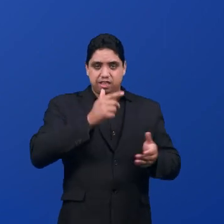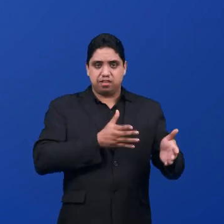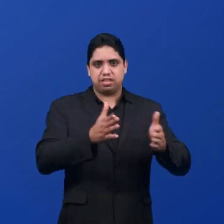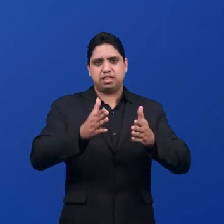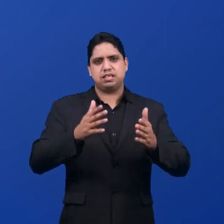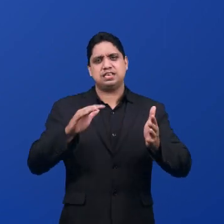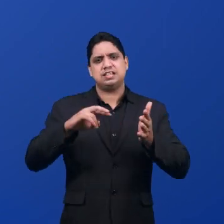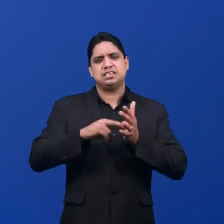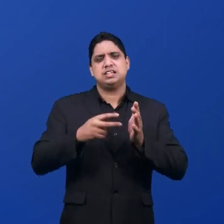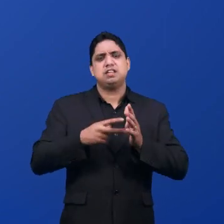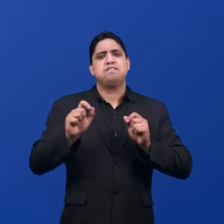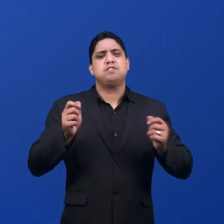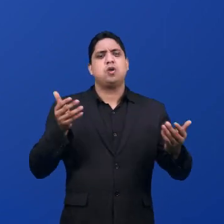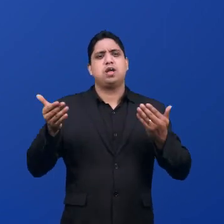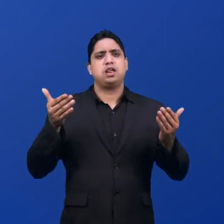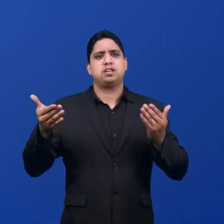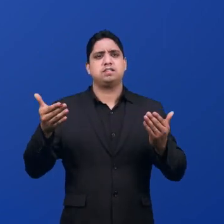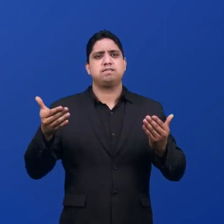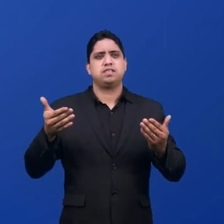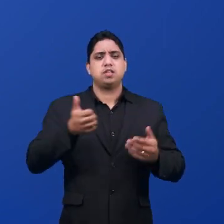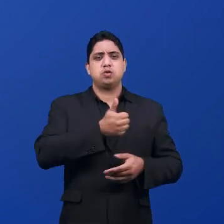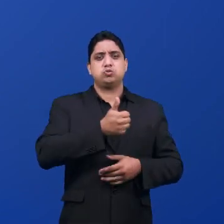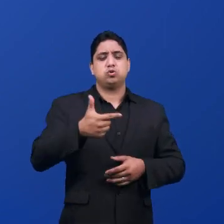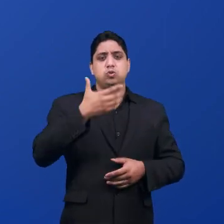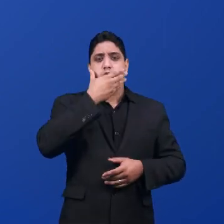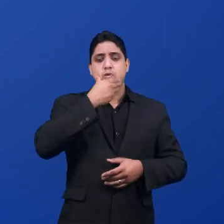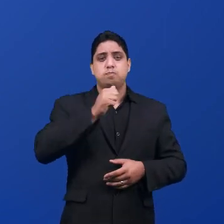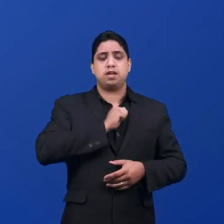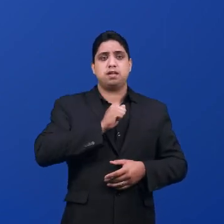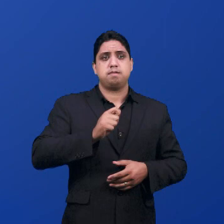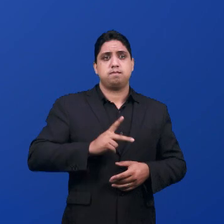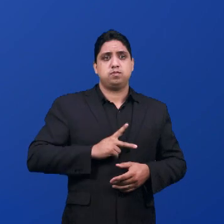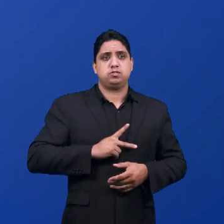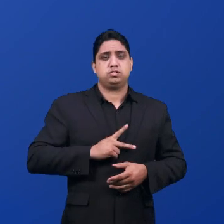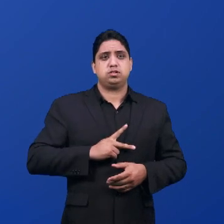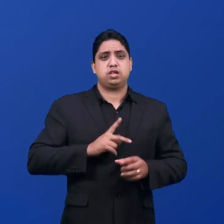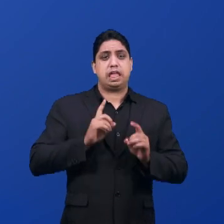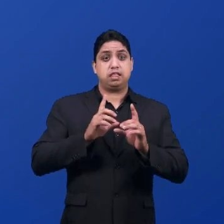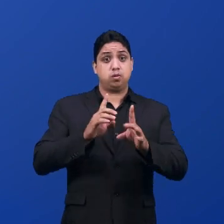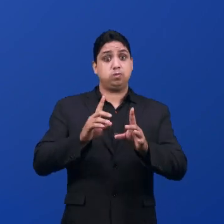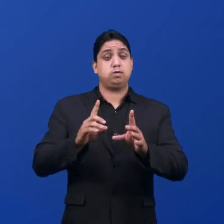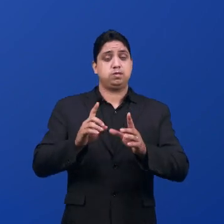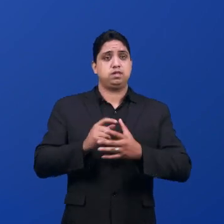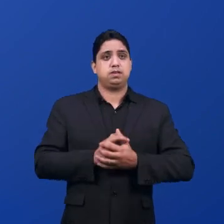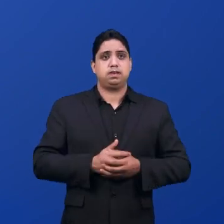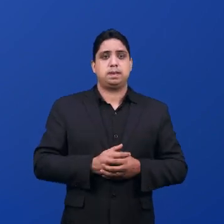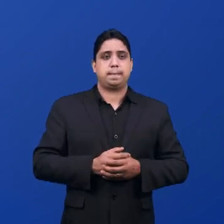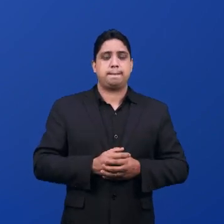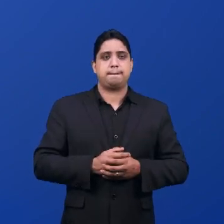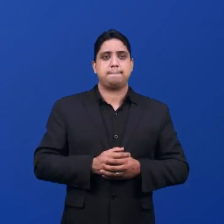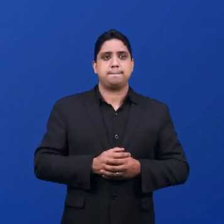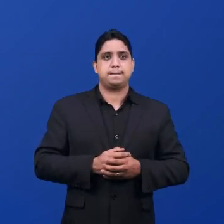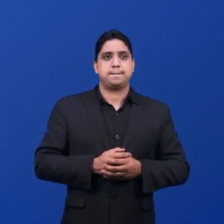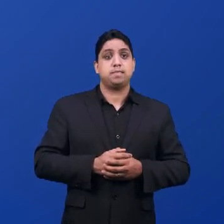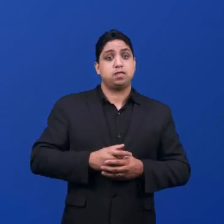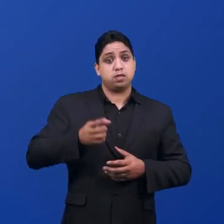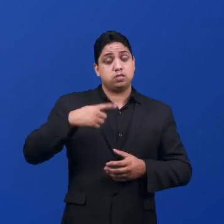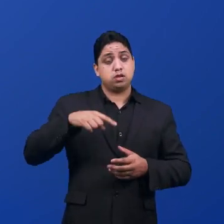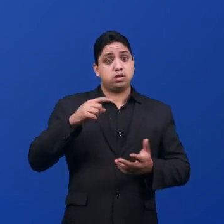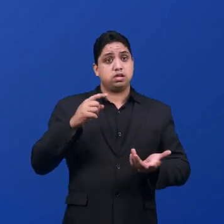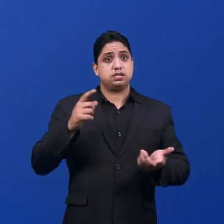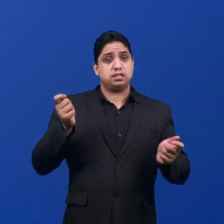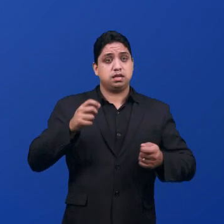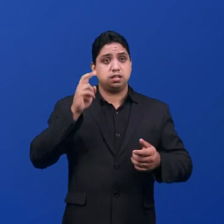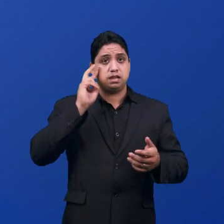12 pierres, en ce moment, prophétiquement pointaient vers les 12 apôtres et la doctrine apostolique,